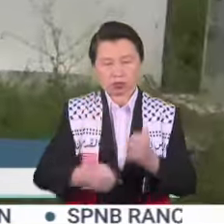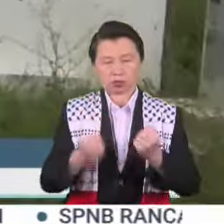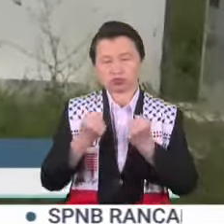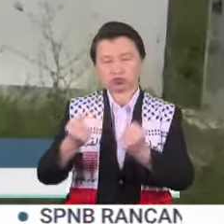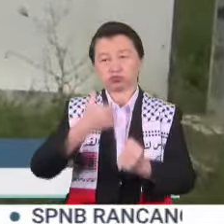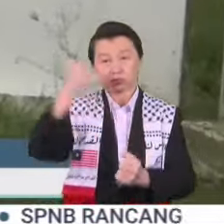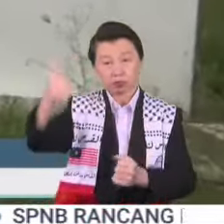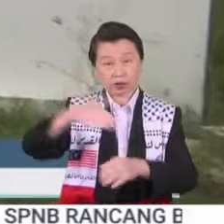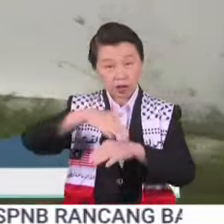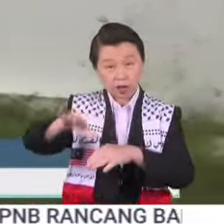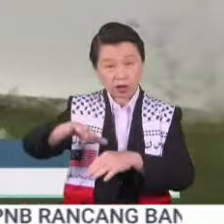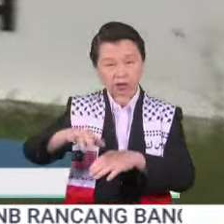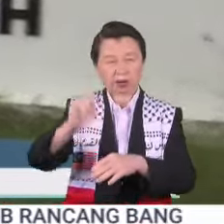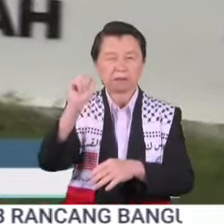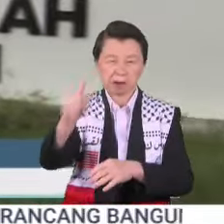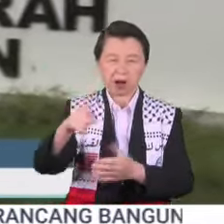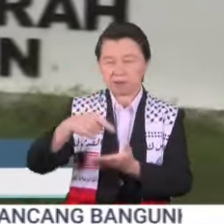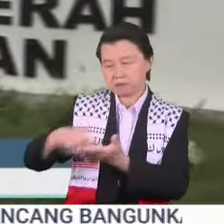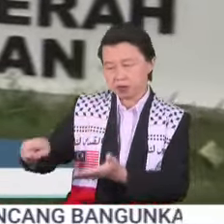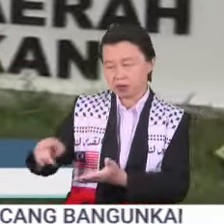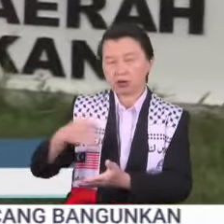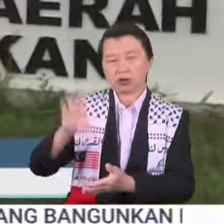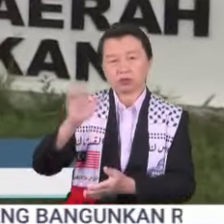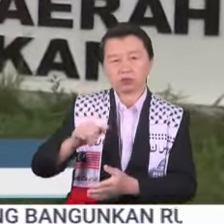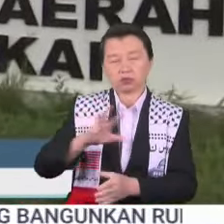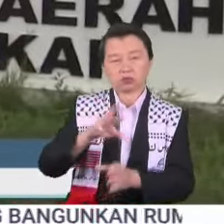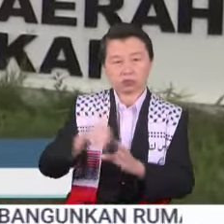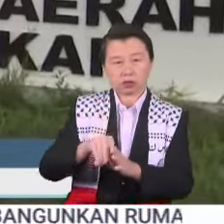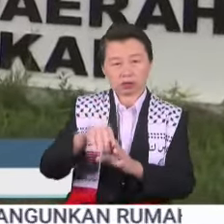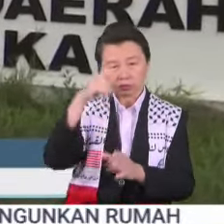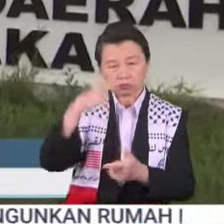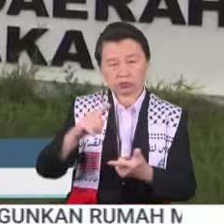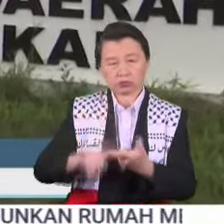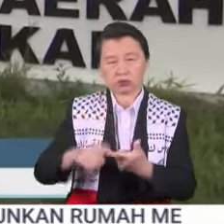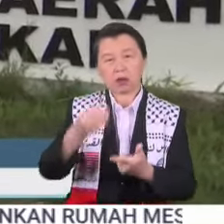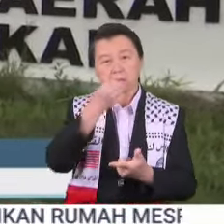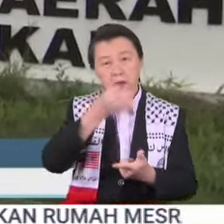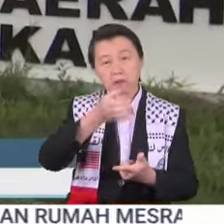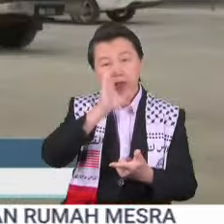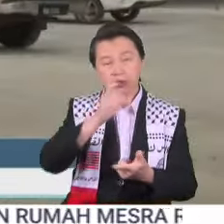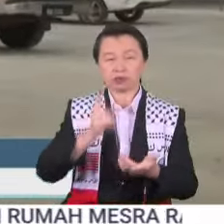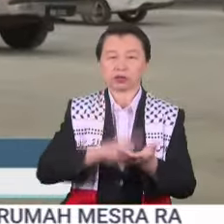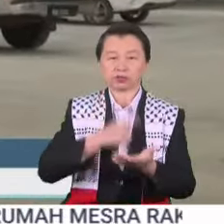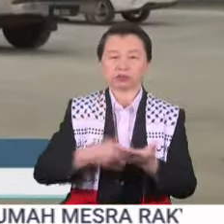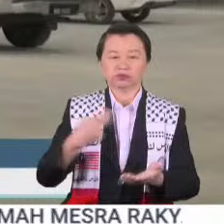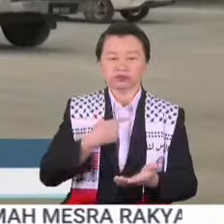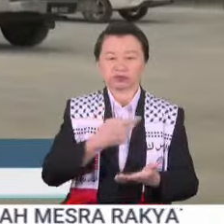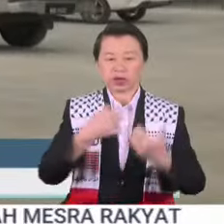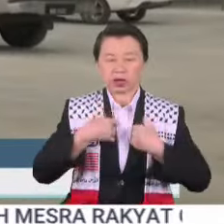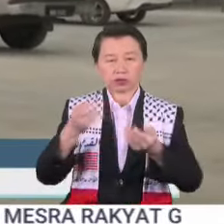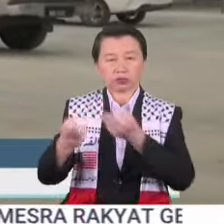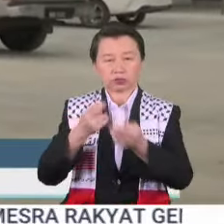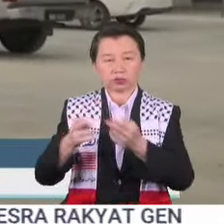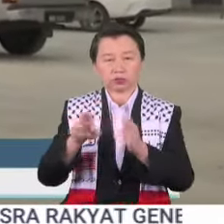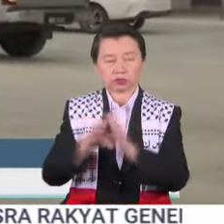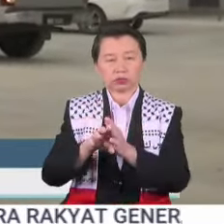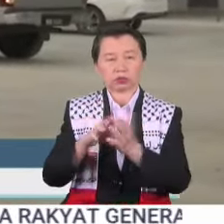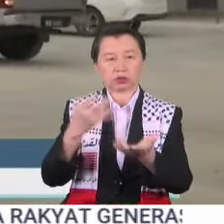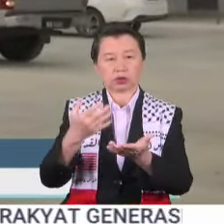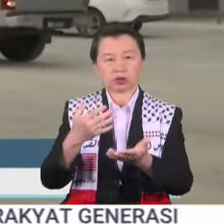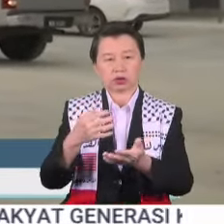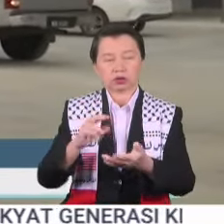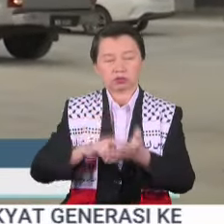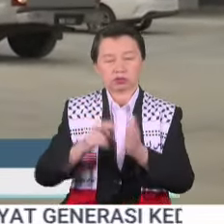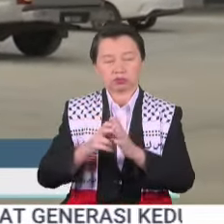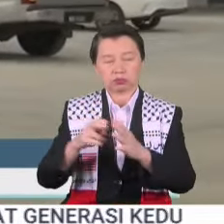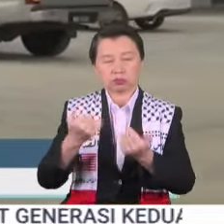perjalanan tu agak tinggi, belum lagi masuk kos untuk makan. Kadang-kadang kami ada urusan macam surat lahir